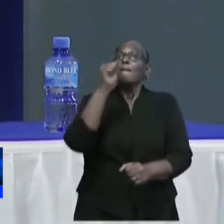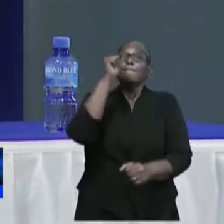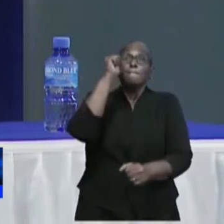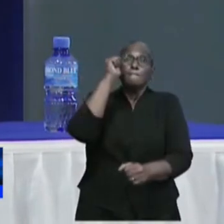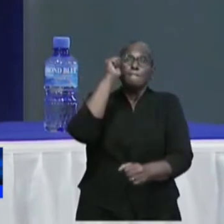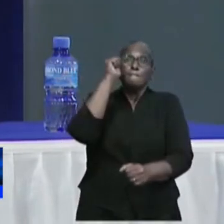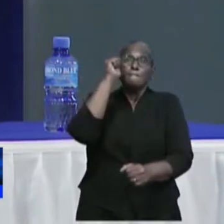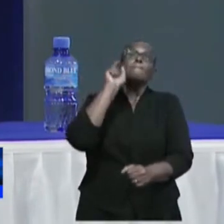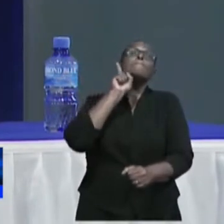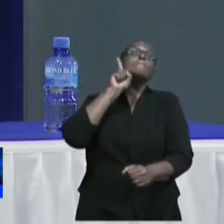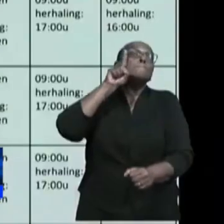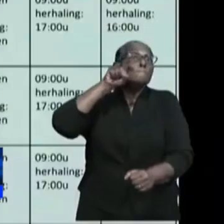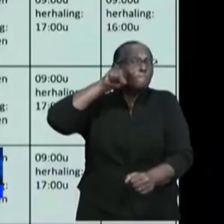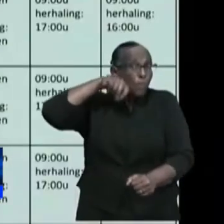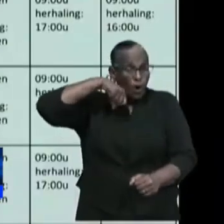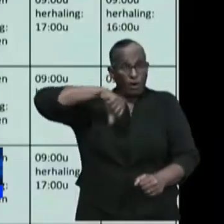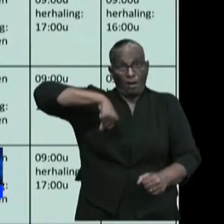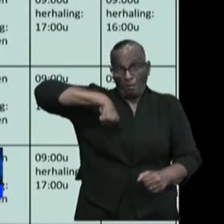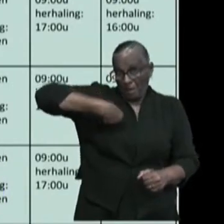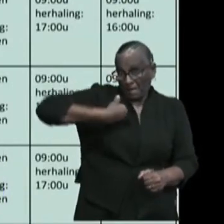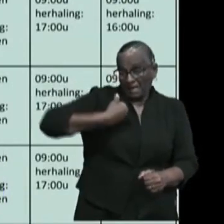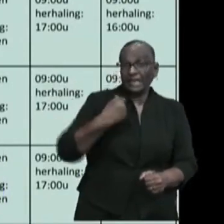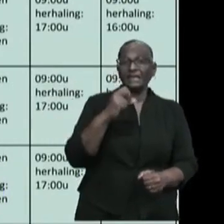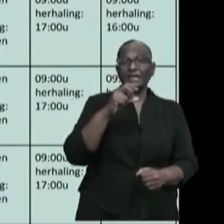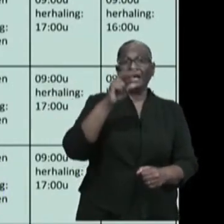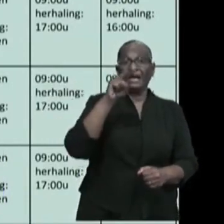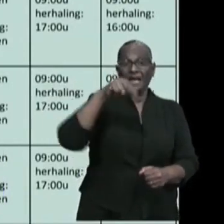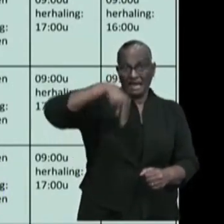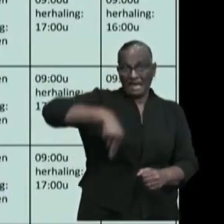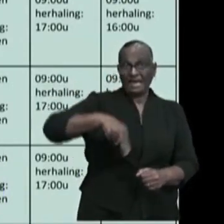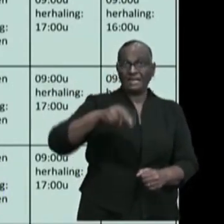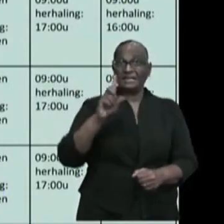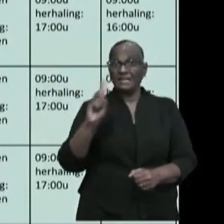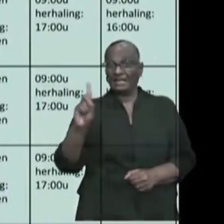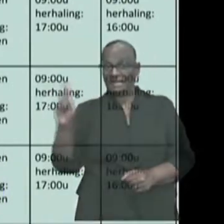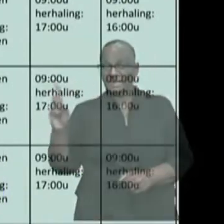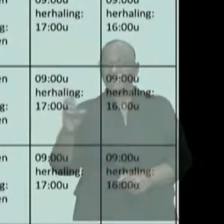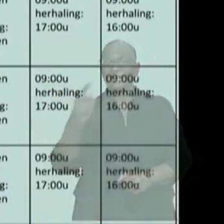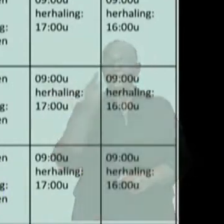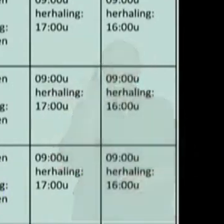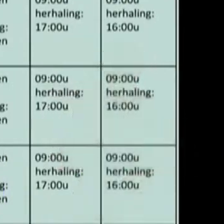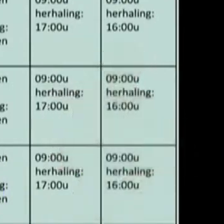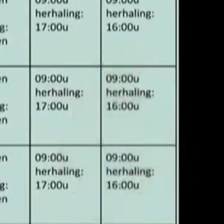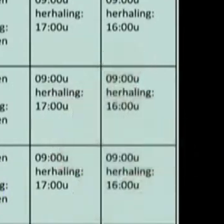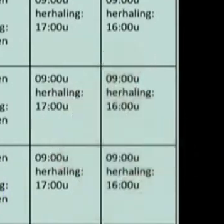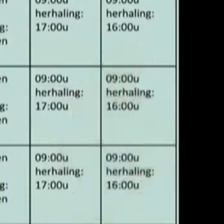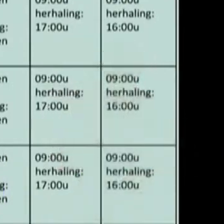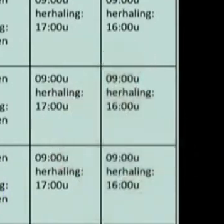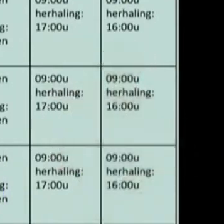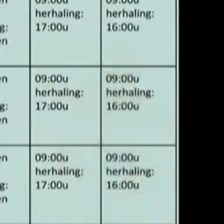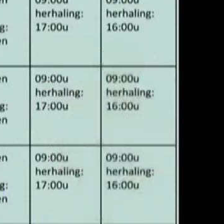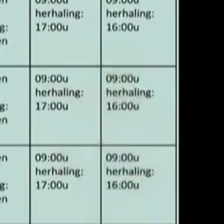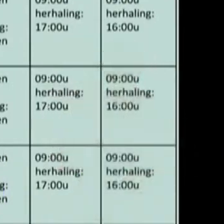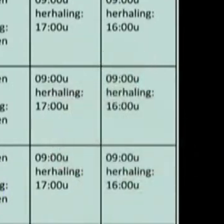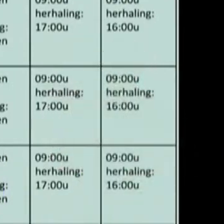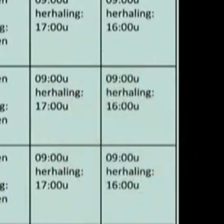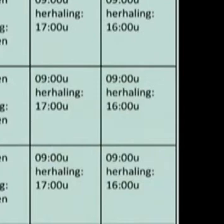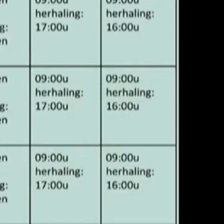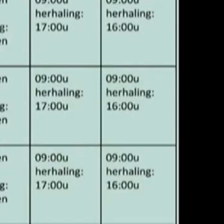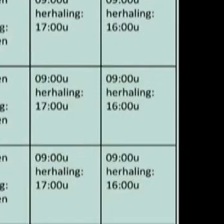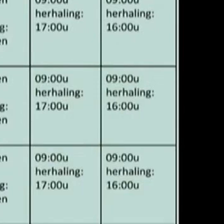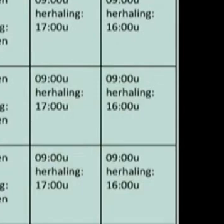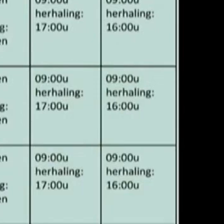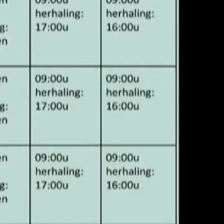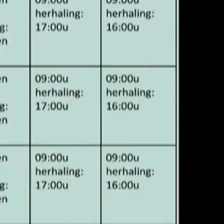dat zijn NII op 8.3, TV Binnenland op 8.6, die is echt